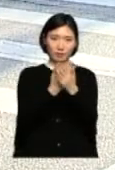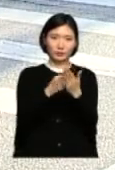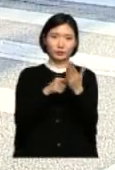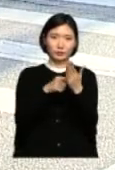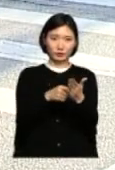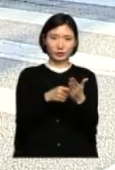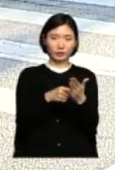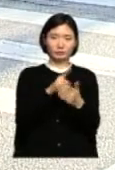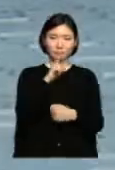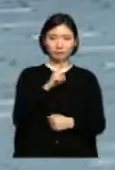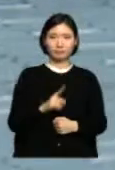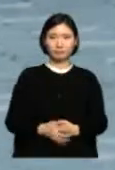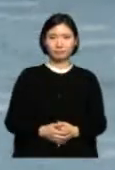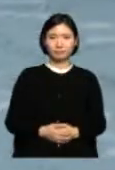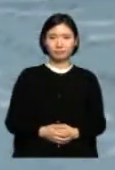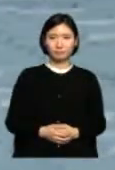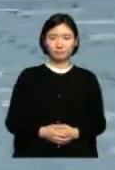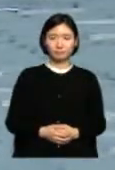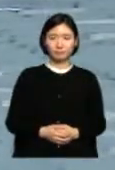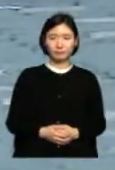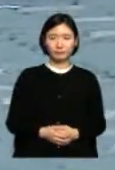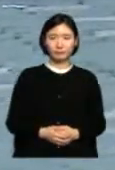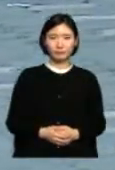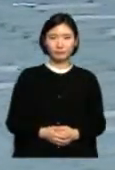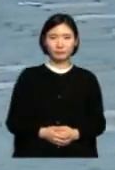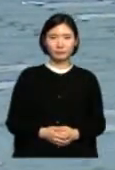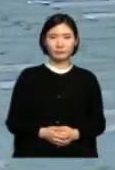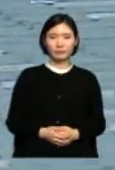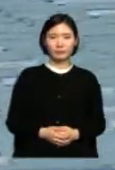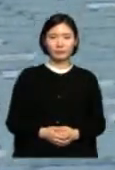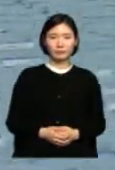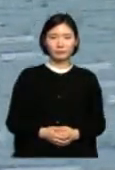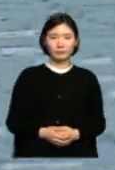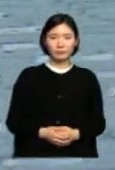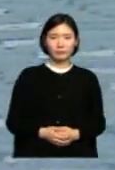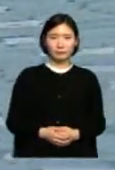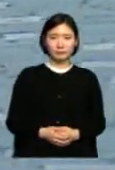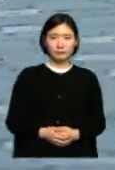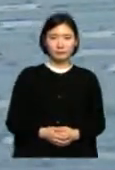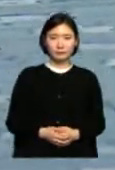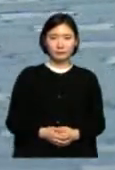나서겠다고 밝혔습니다. 딜라이브 서울경기 케이블TV 송지현입니다.